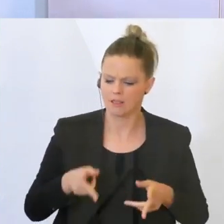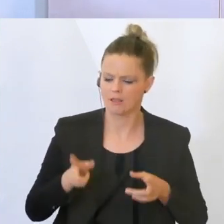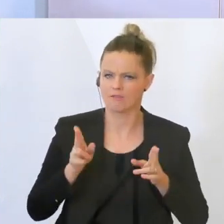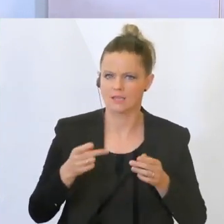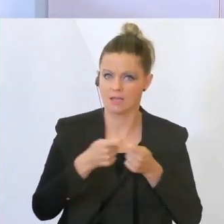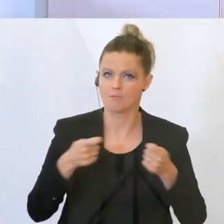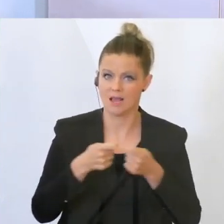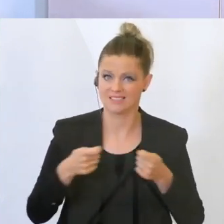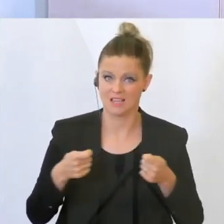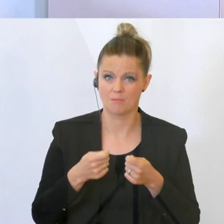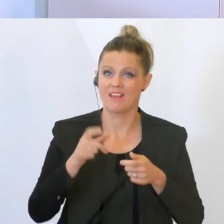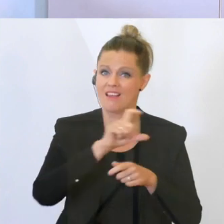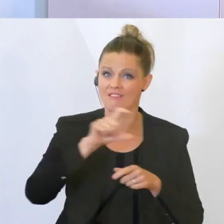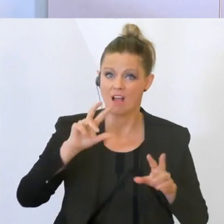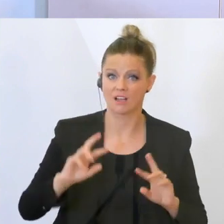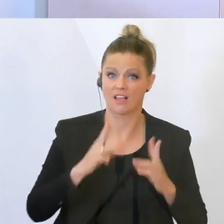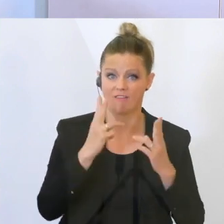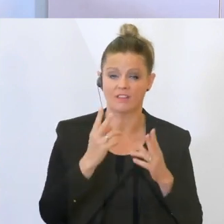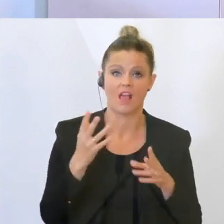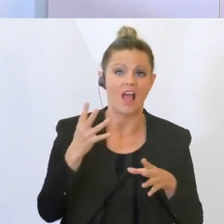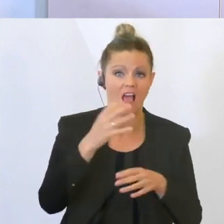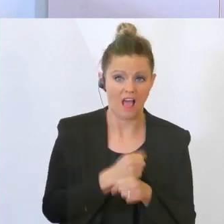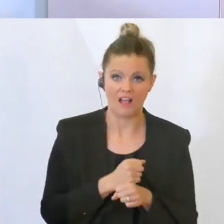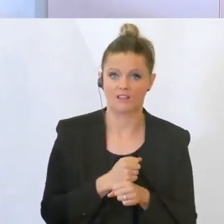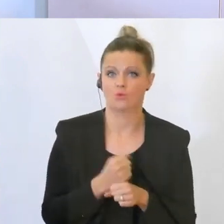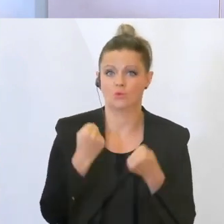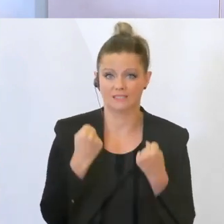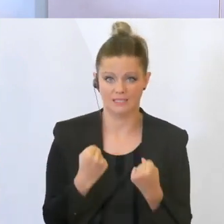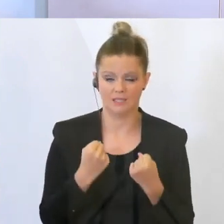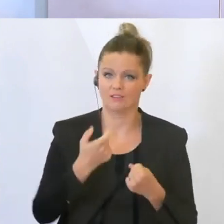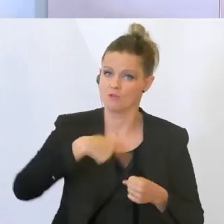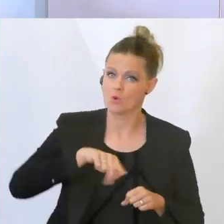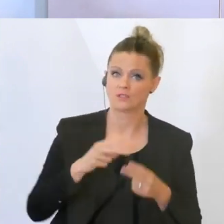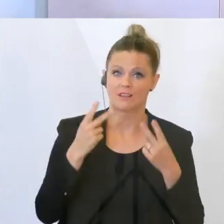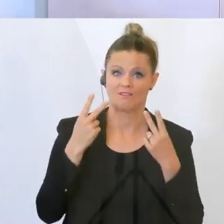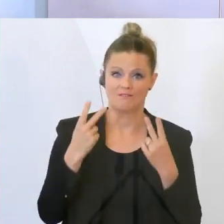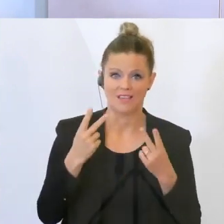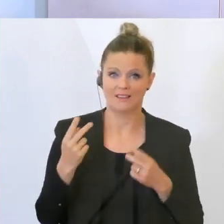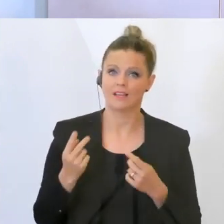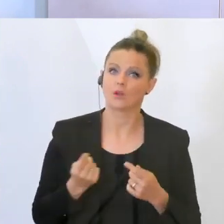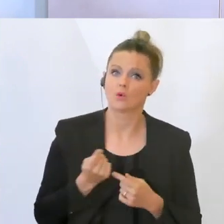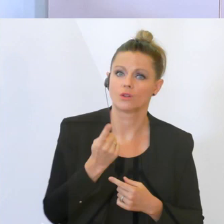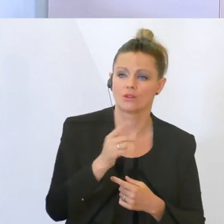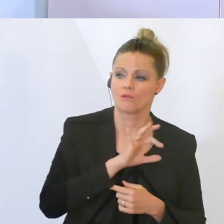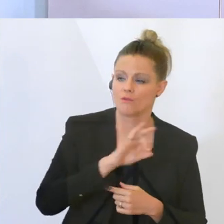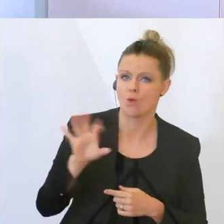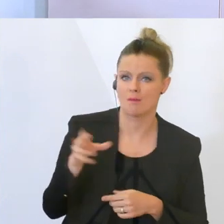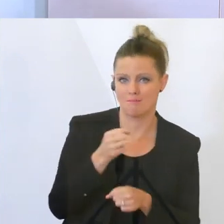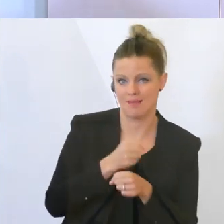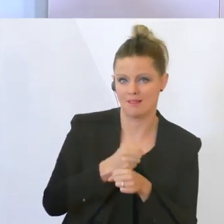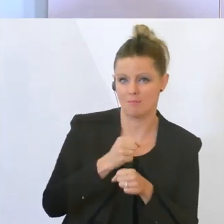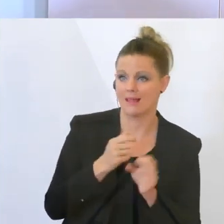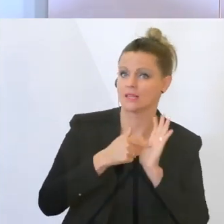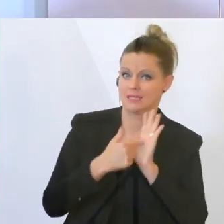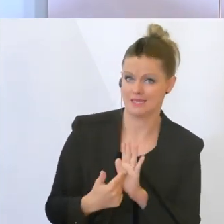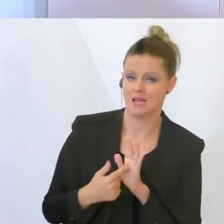halten und Fachkräfte zu sichern. Das ist uns ganz, ganz wichtig, dass wir Kontinuität gegenüber unseren Mitarbeiterinnen und Mitarbeitern